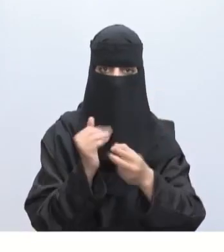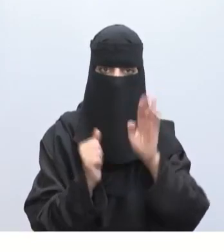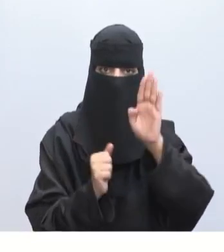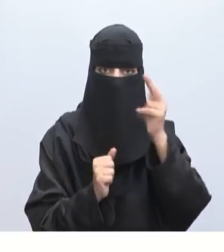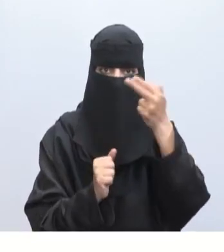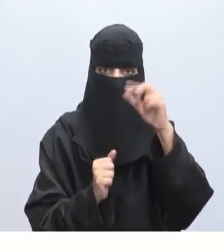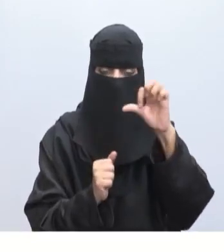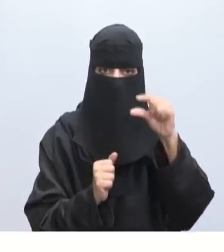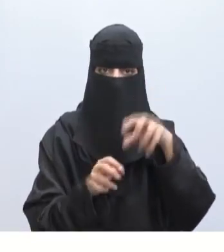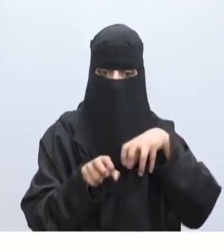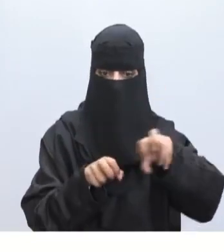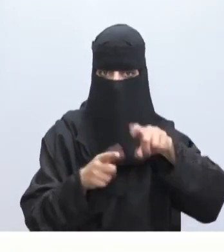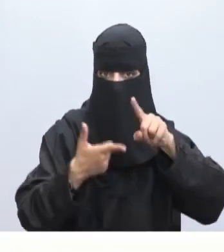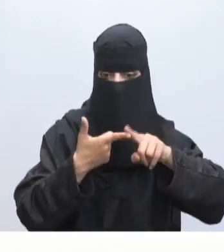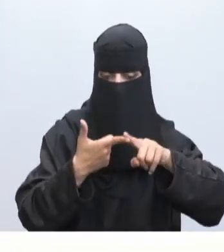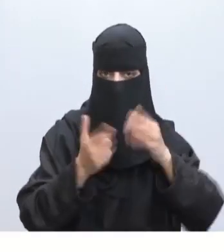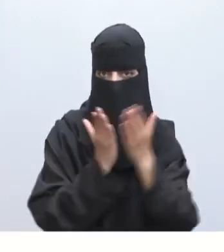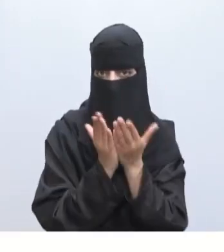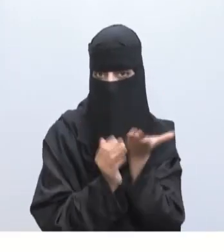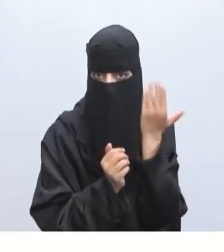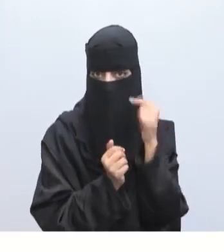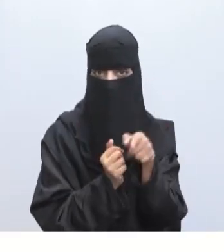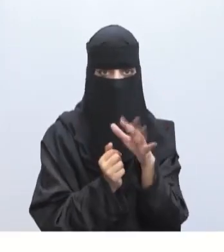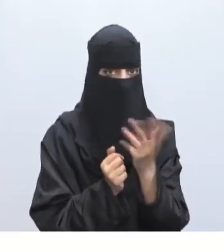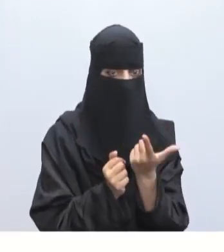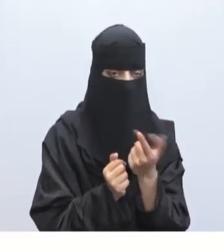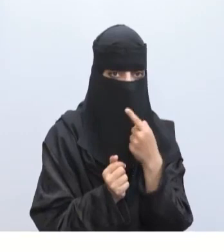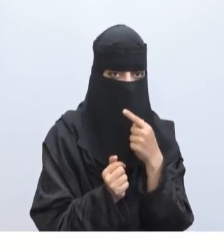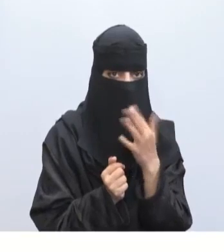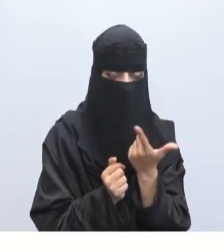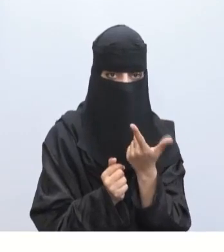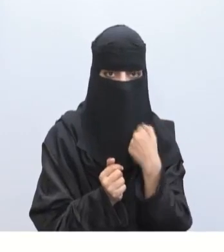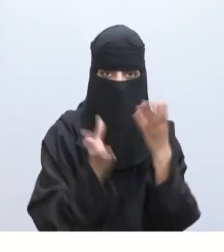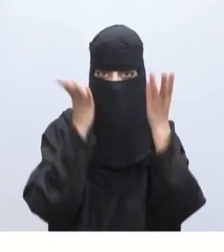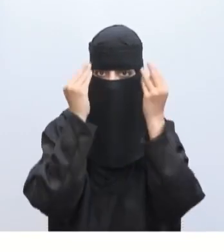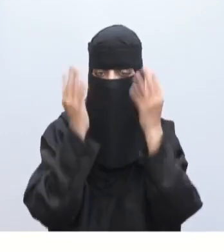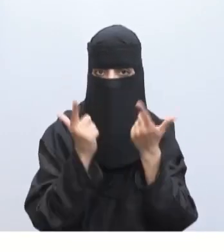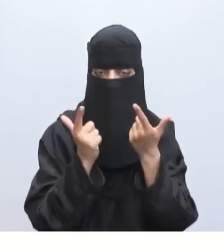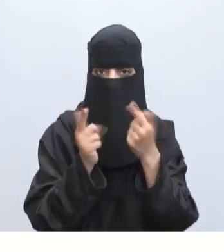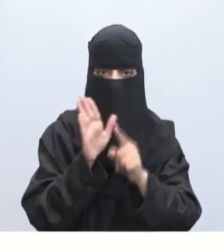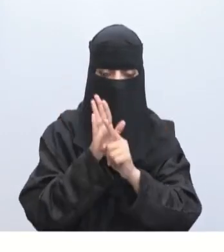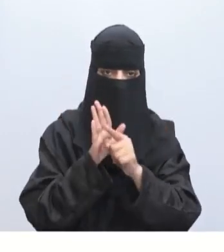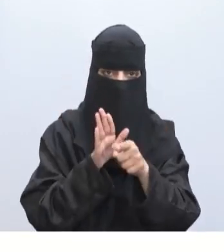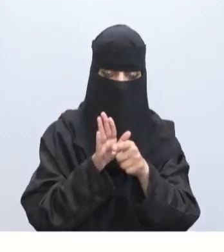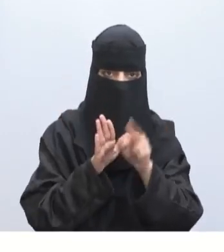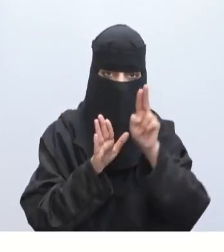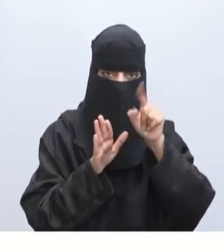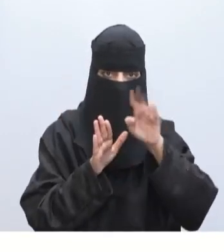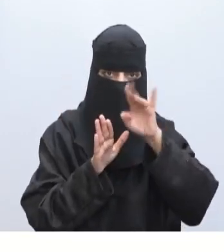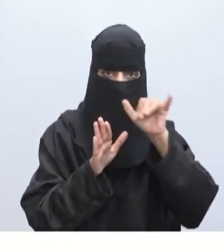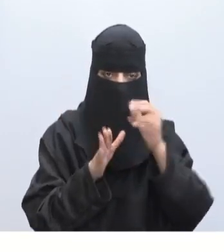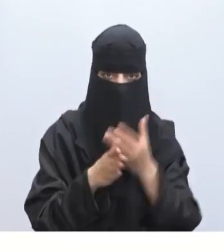ابنائي وبناتي الطلاب في الدرس السابق انا وانتم تعرفنا على الامام تركي بن عبد